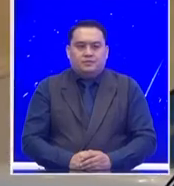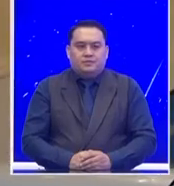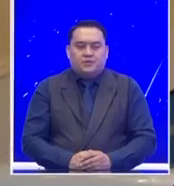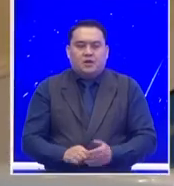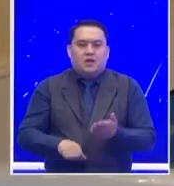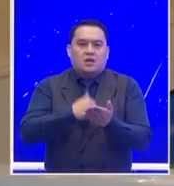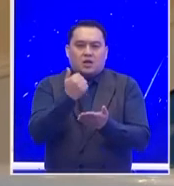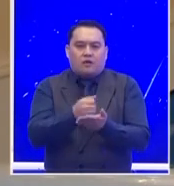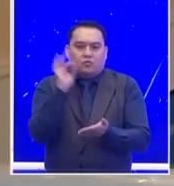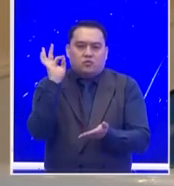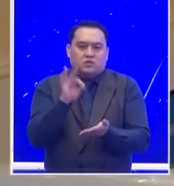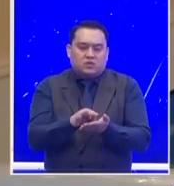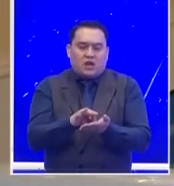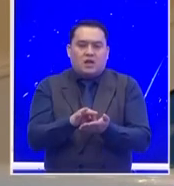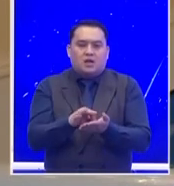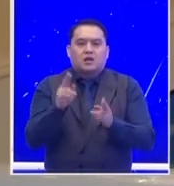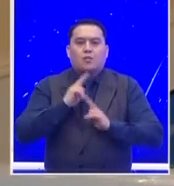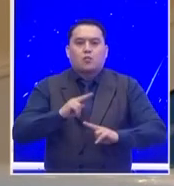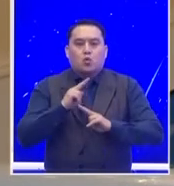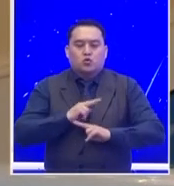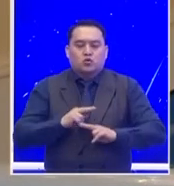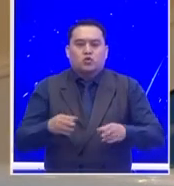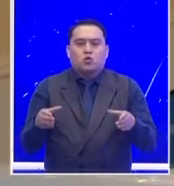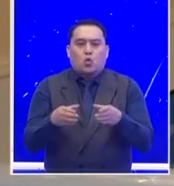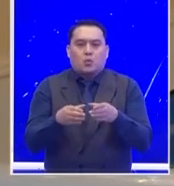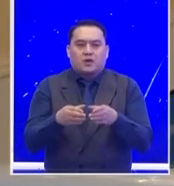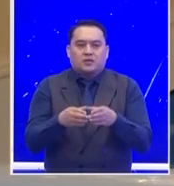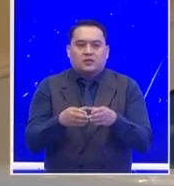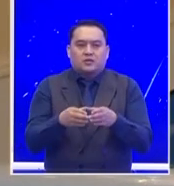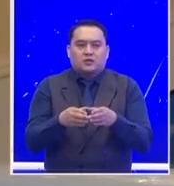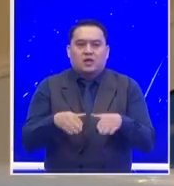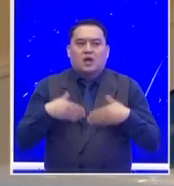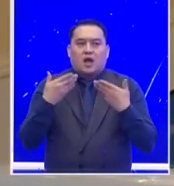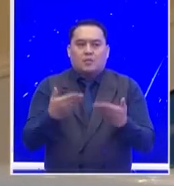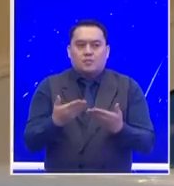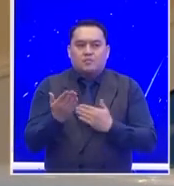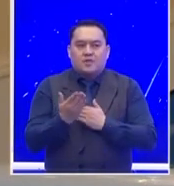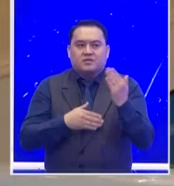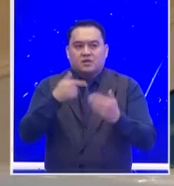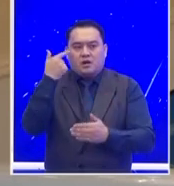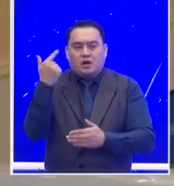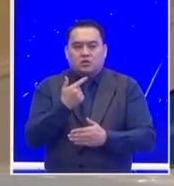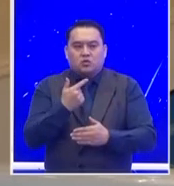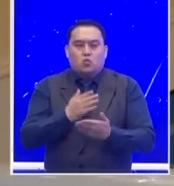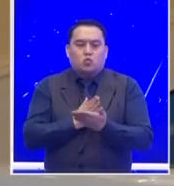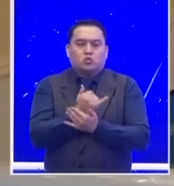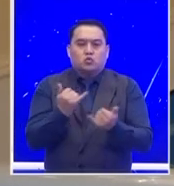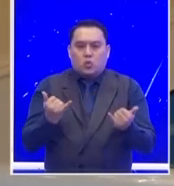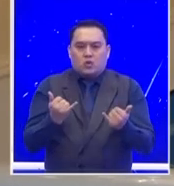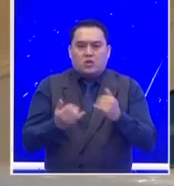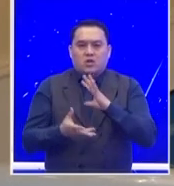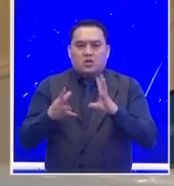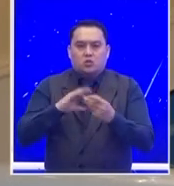Основной целью межведомственной рабочей группы – это вырабатывание рекомендаций по повышению качества оказания государственных услуг.